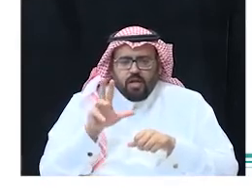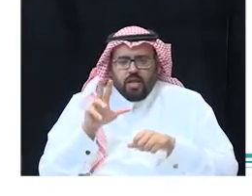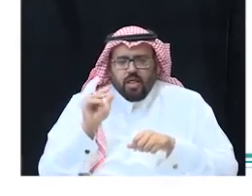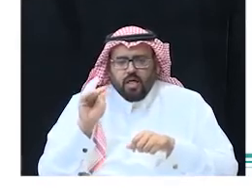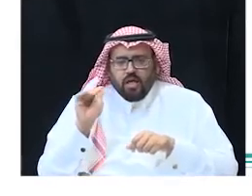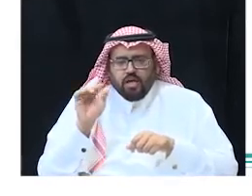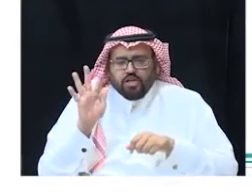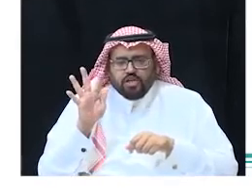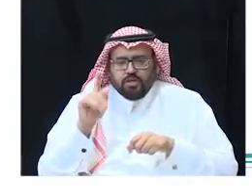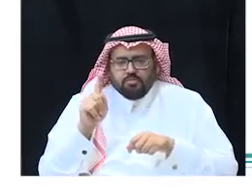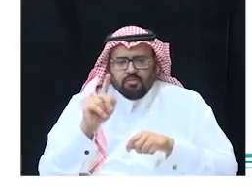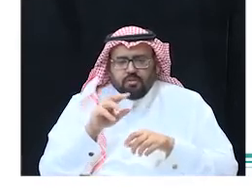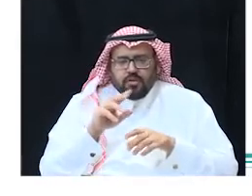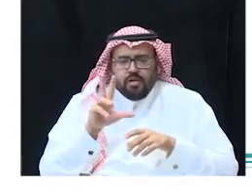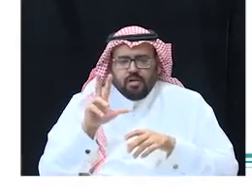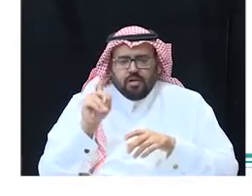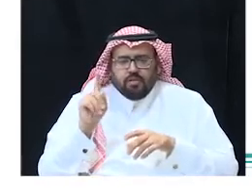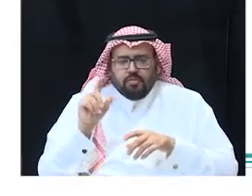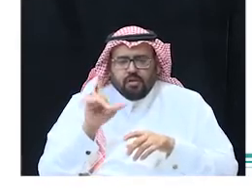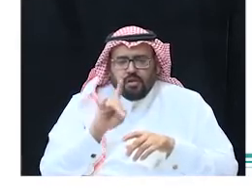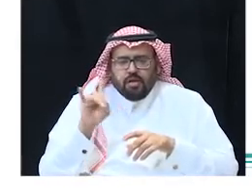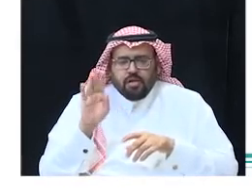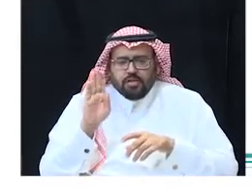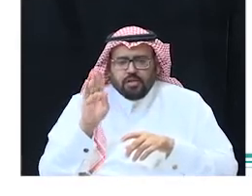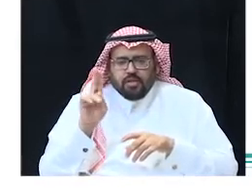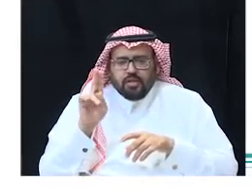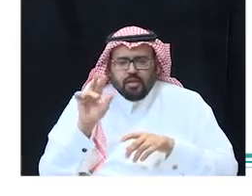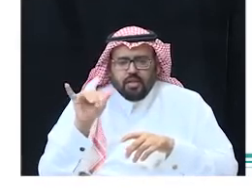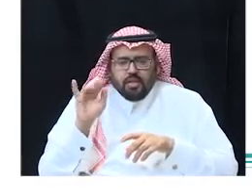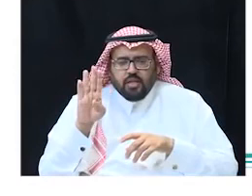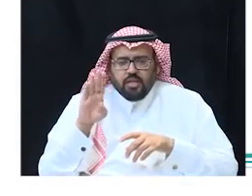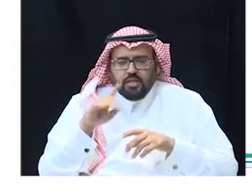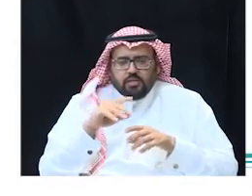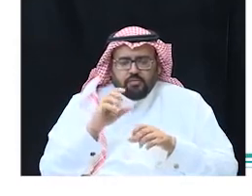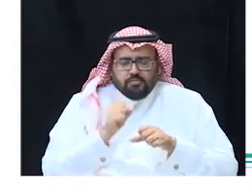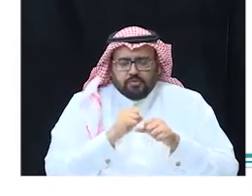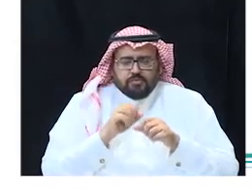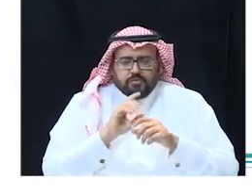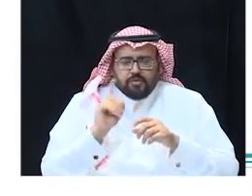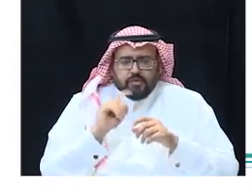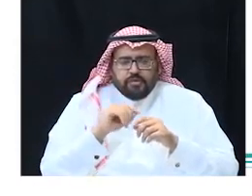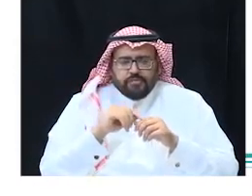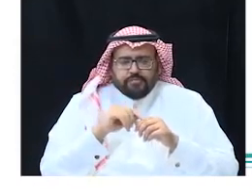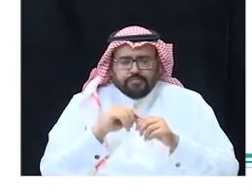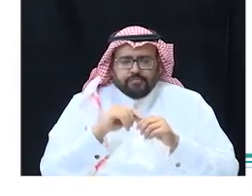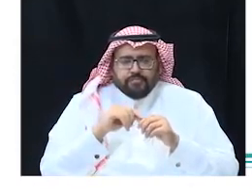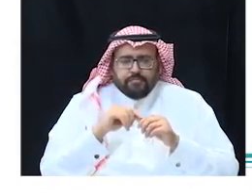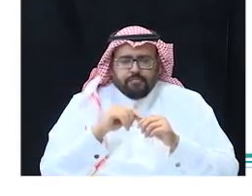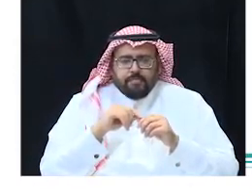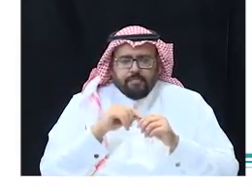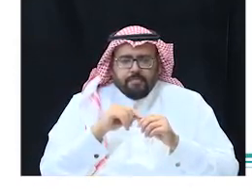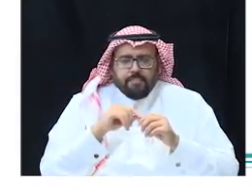من المواد مثل الخشب، البلاستيك، وبعض المعادن مثل النحاس.